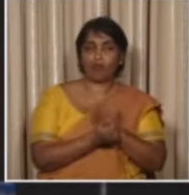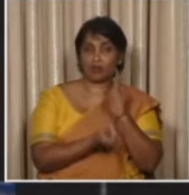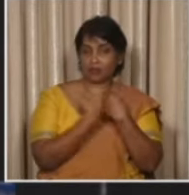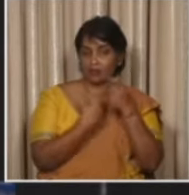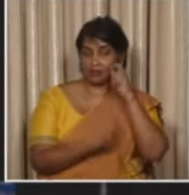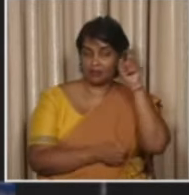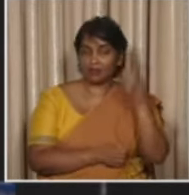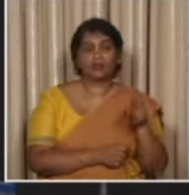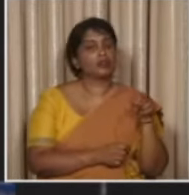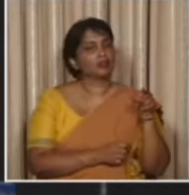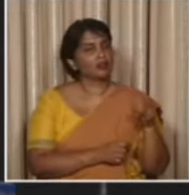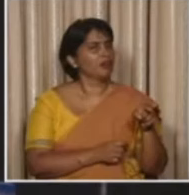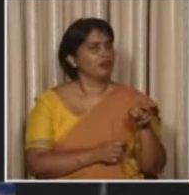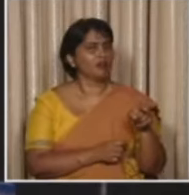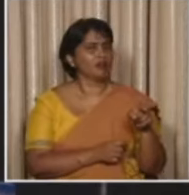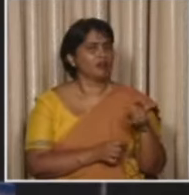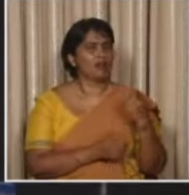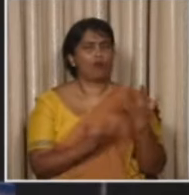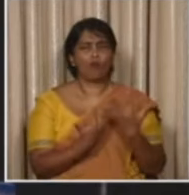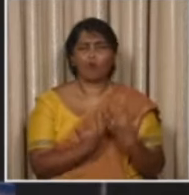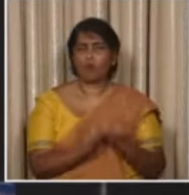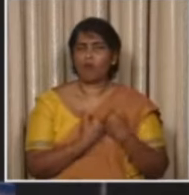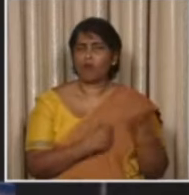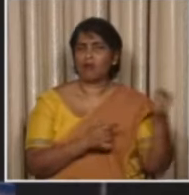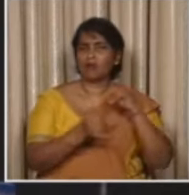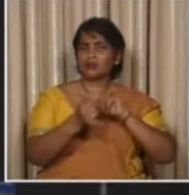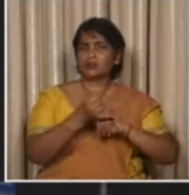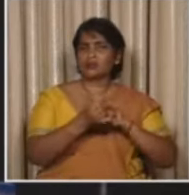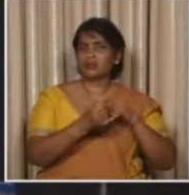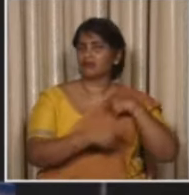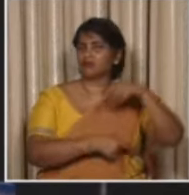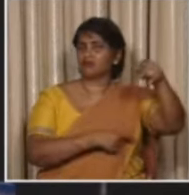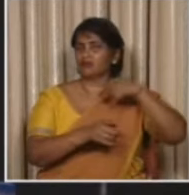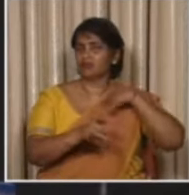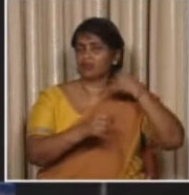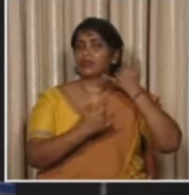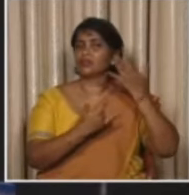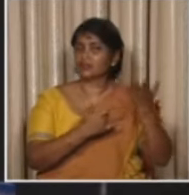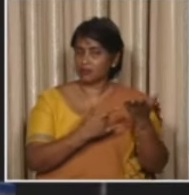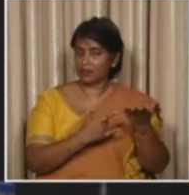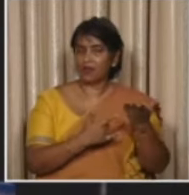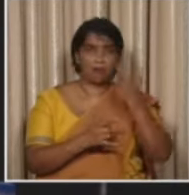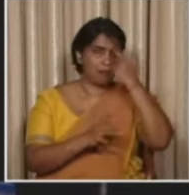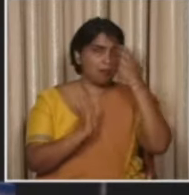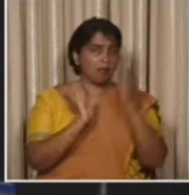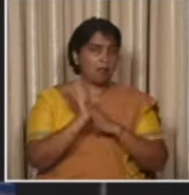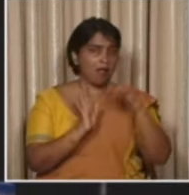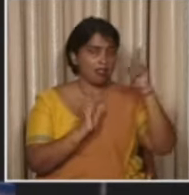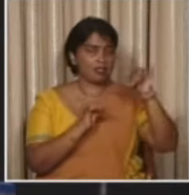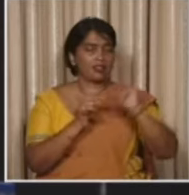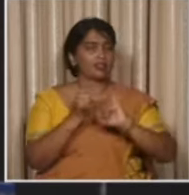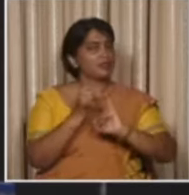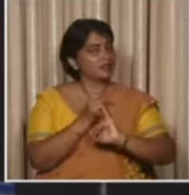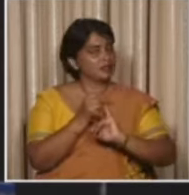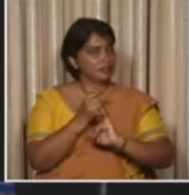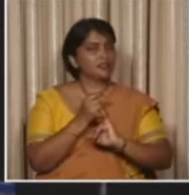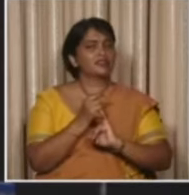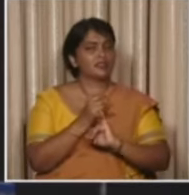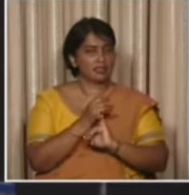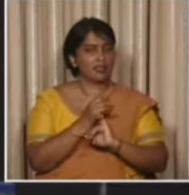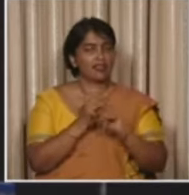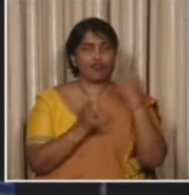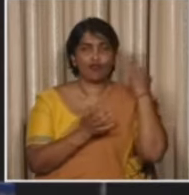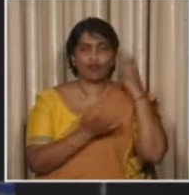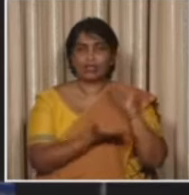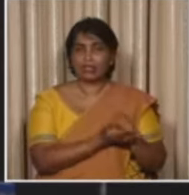බණ්ඩාරට මොකද්ද තිබුණු අවශ්‍යතාවය? මේ මාතලේ පොඩි සහරාන්, එහෙම නැත්නම් ජාතික තෞහික්